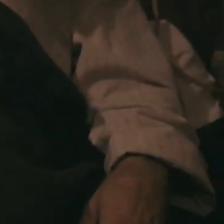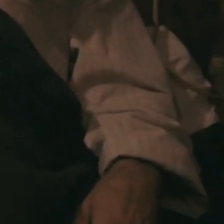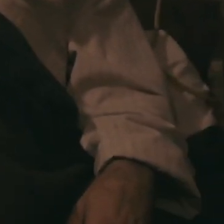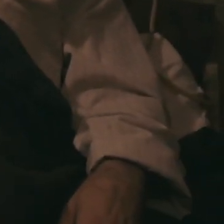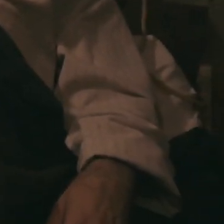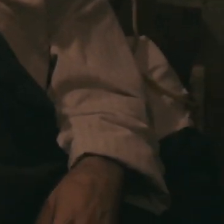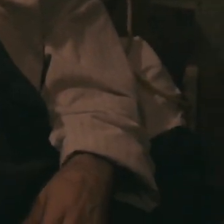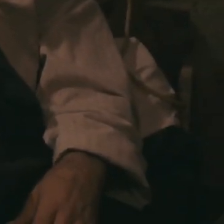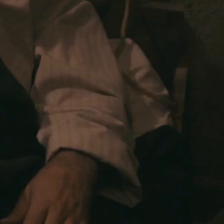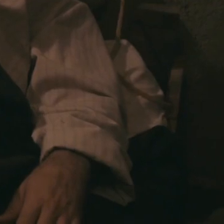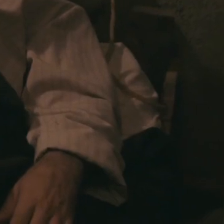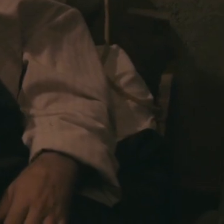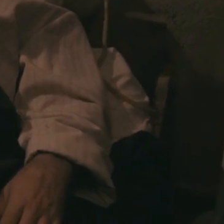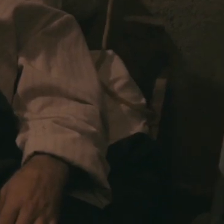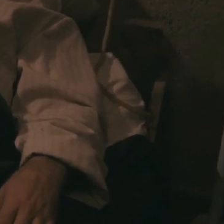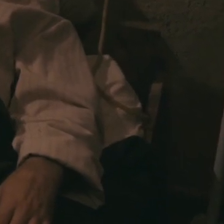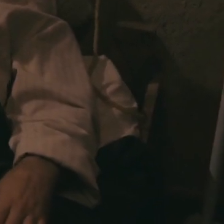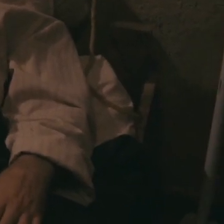Şefik yüzünü acıyla büzdü.